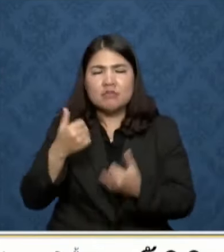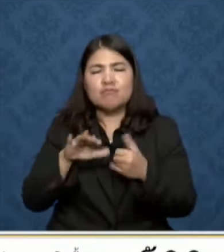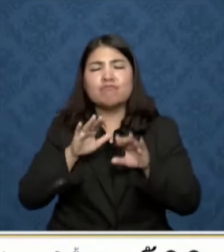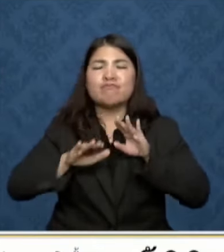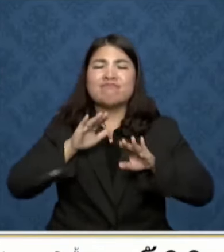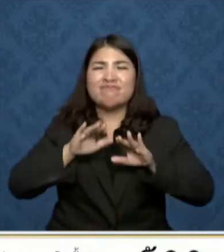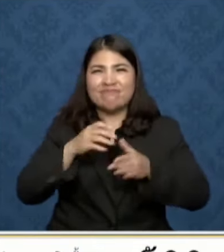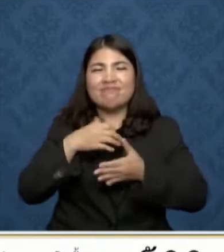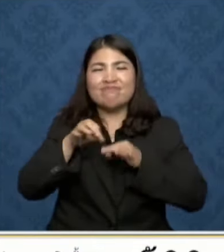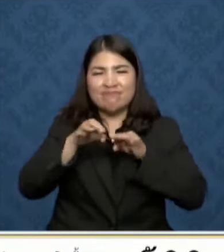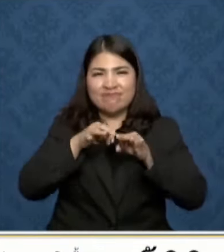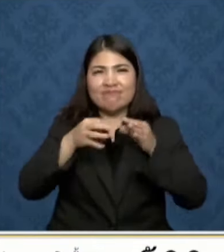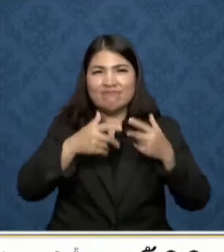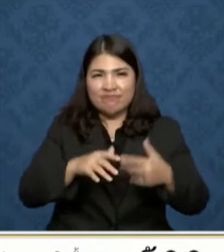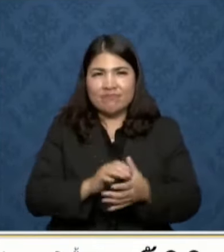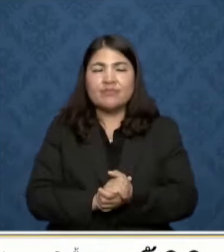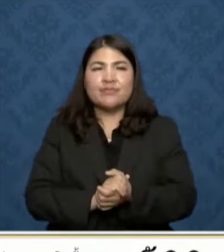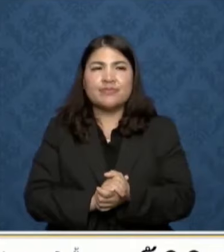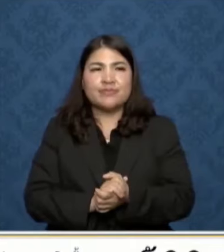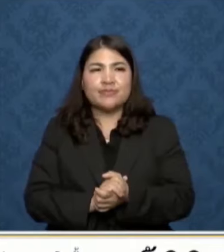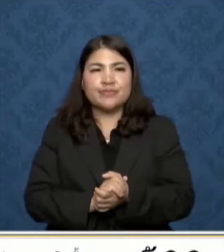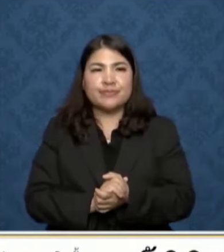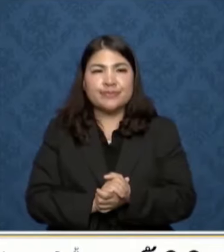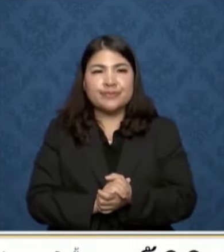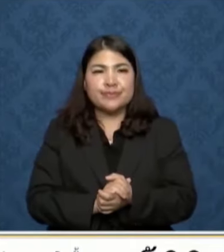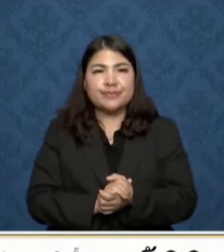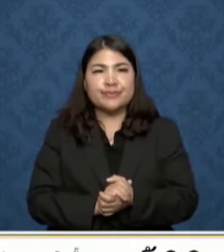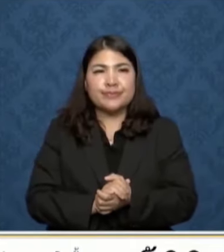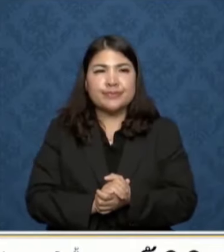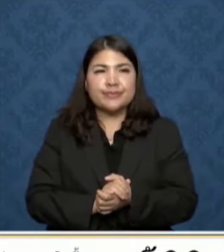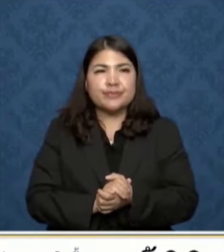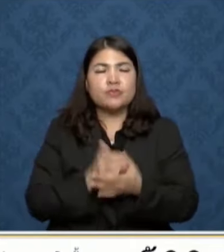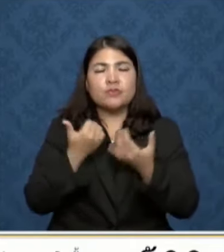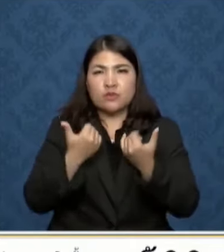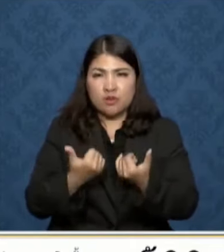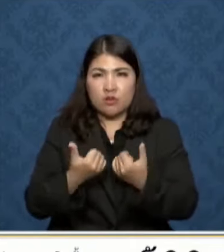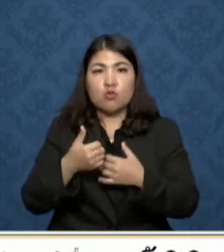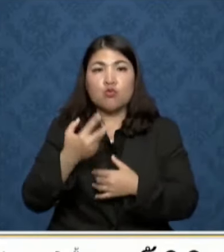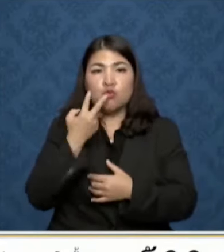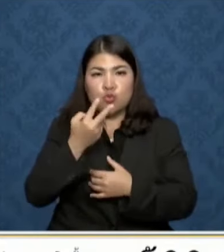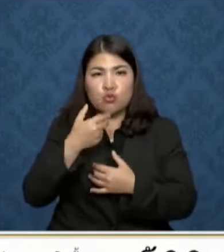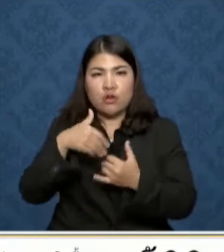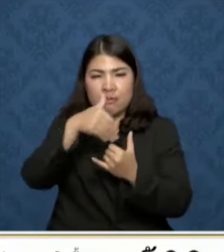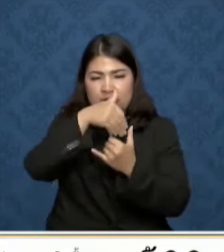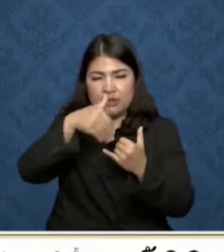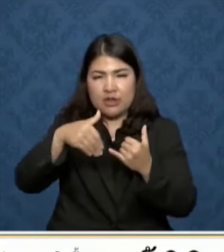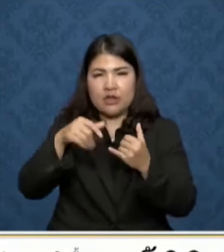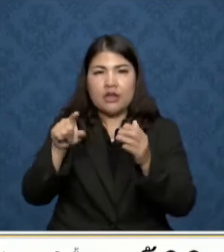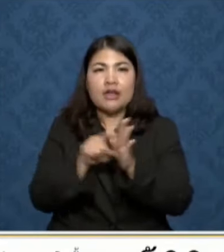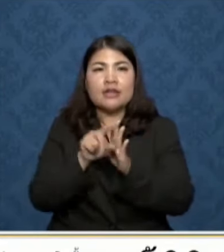ปมาณนนะครuki towzeาวสลทไปครับขอดูญาดมาดูกผาตั ซึผมควเปกผ่ตัครั้ทสองนะครั